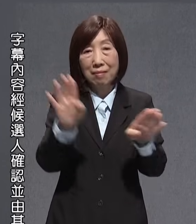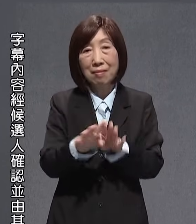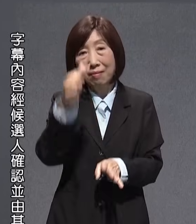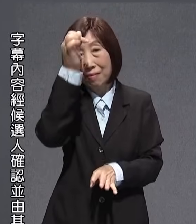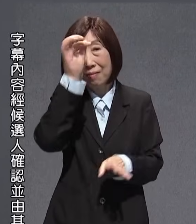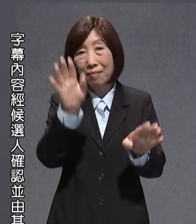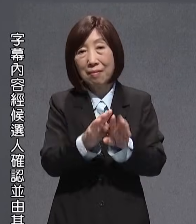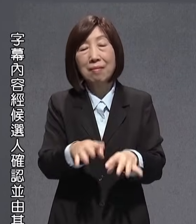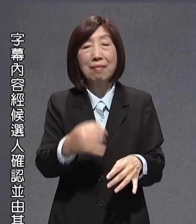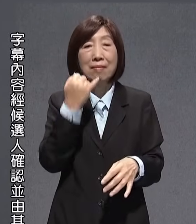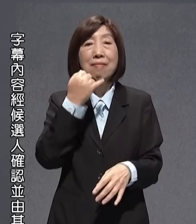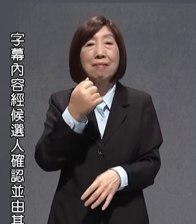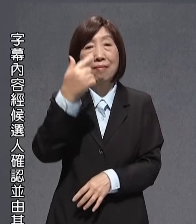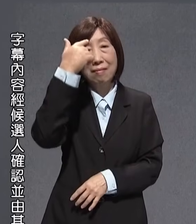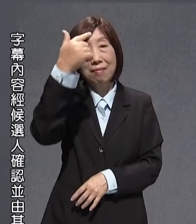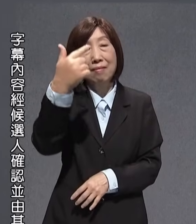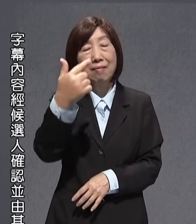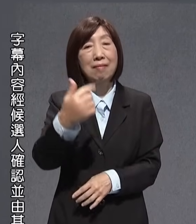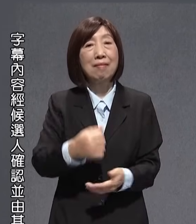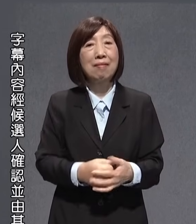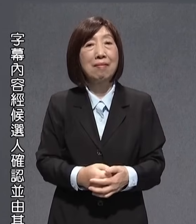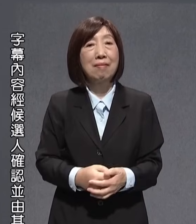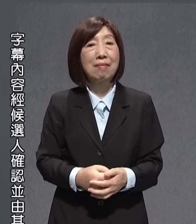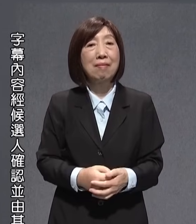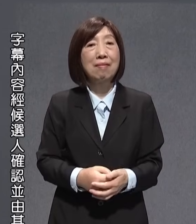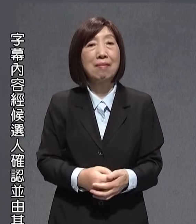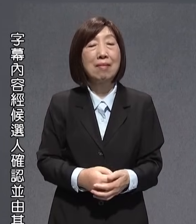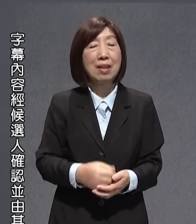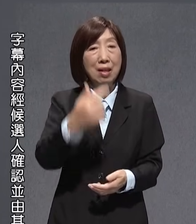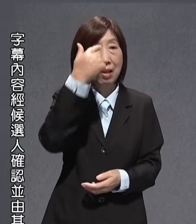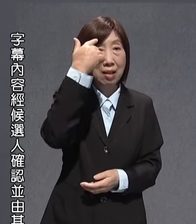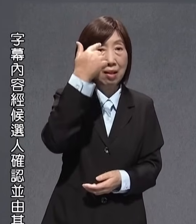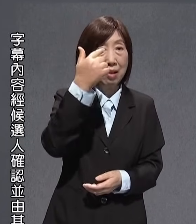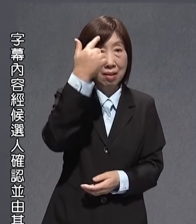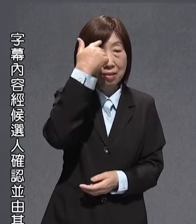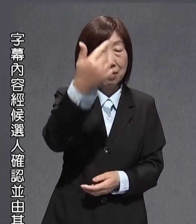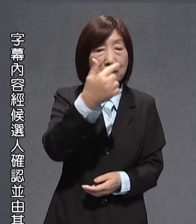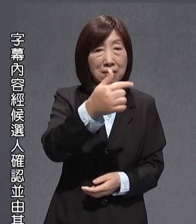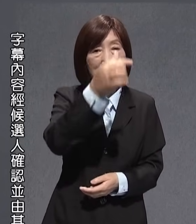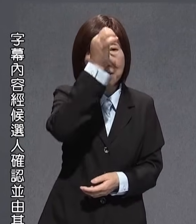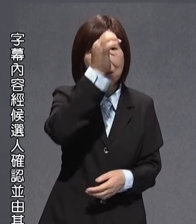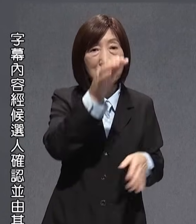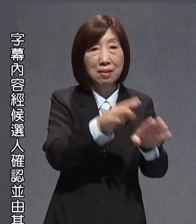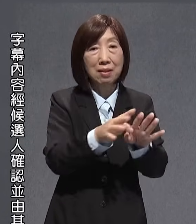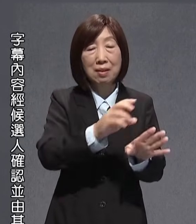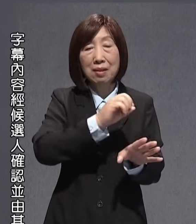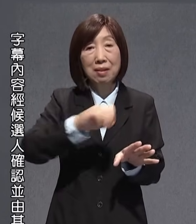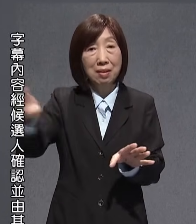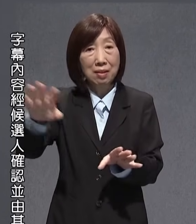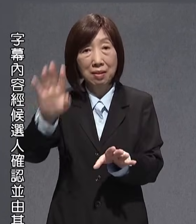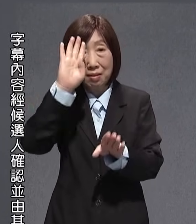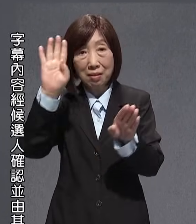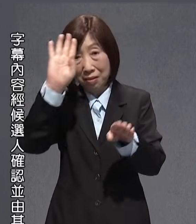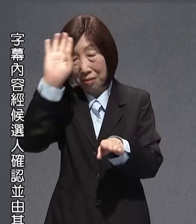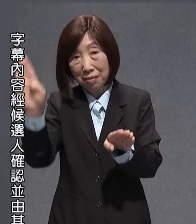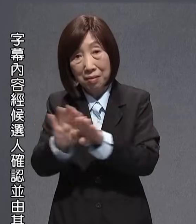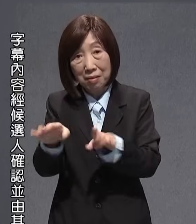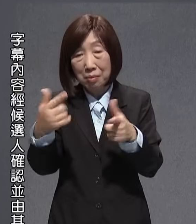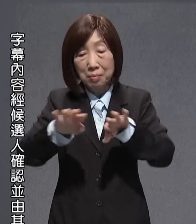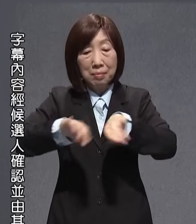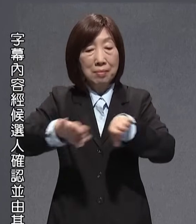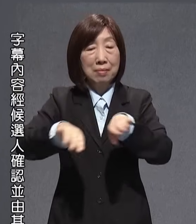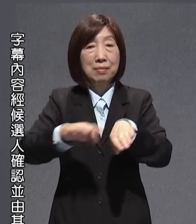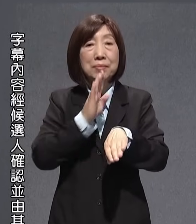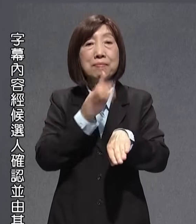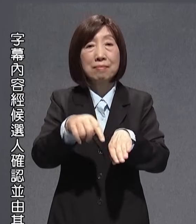会改成6天，病到病假里面不计算，不计算病假里面。第三个，